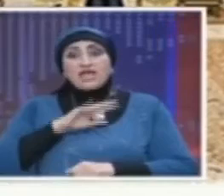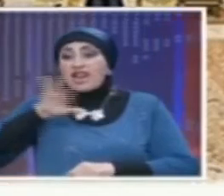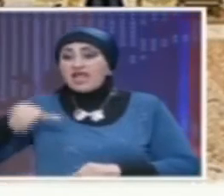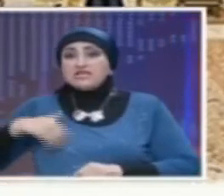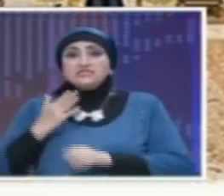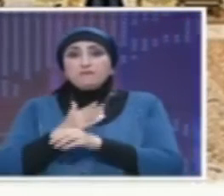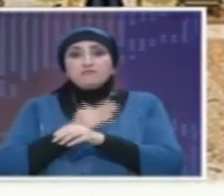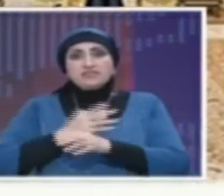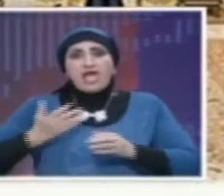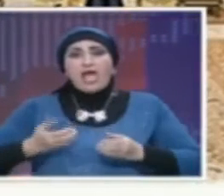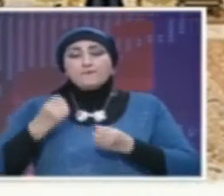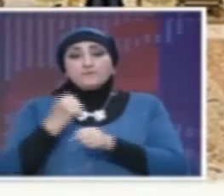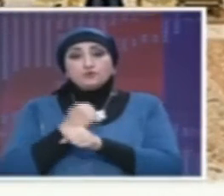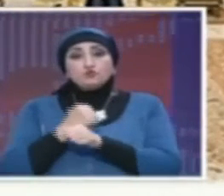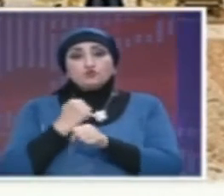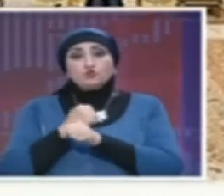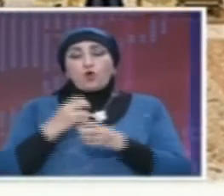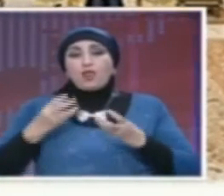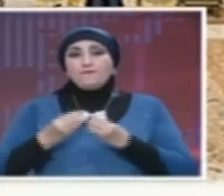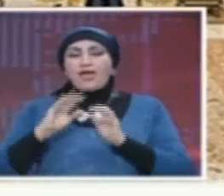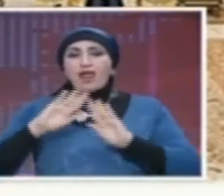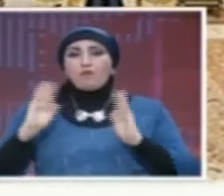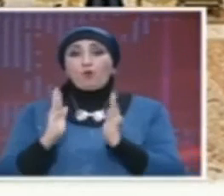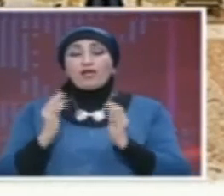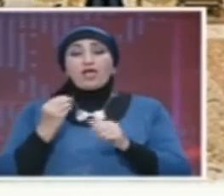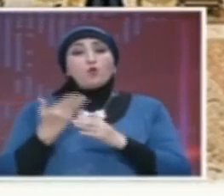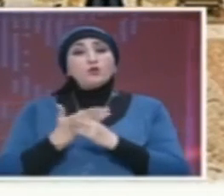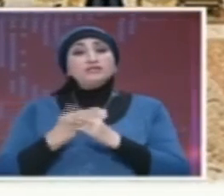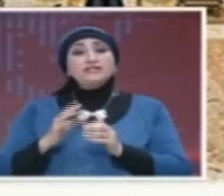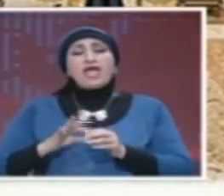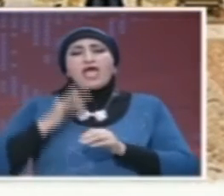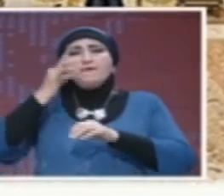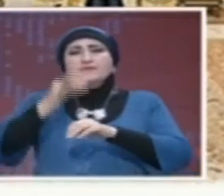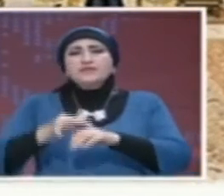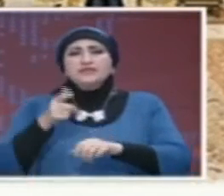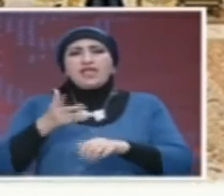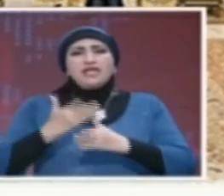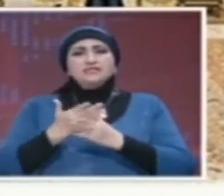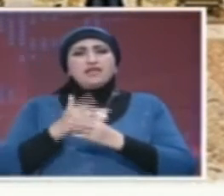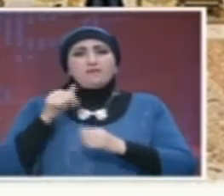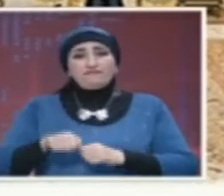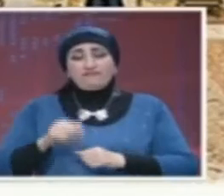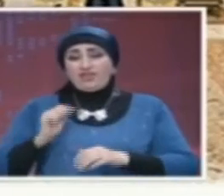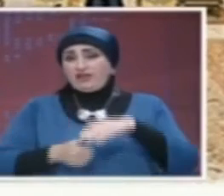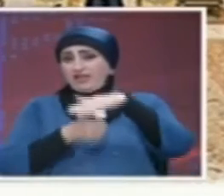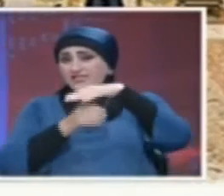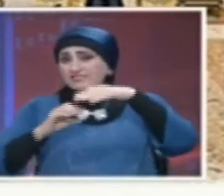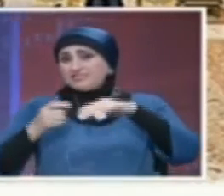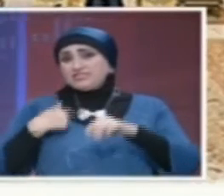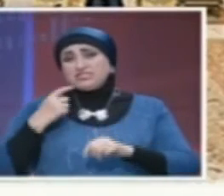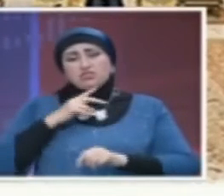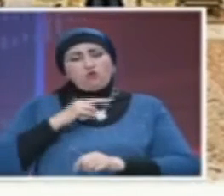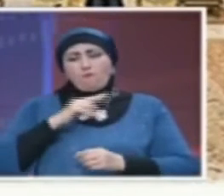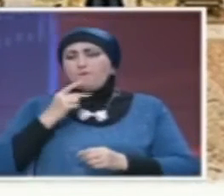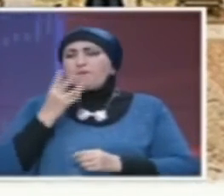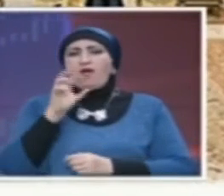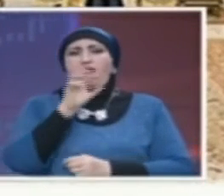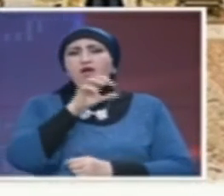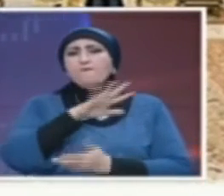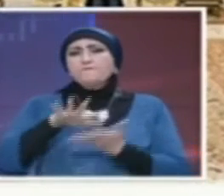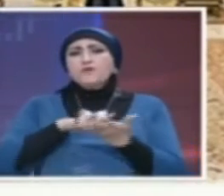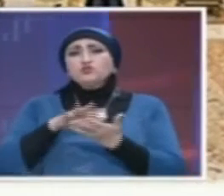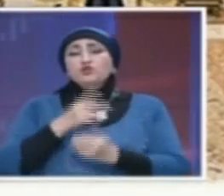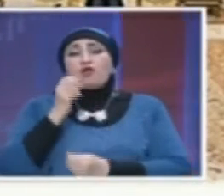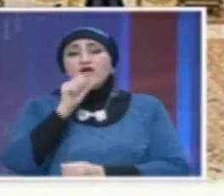الجهود الإفريقية لمواجهتها، وذلك امتدادا للدور الفاعل للسيد الرئيس في معالجة القضايا الإفريقية،